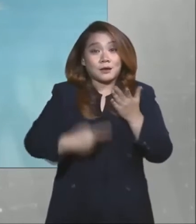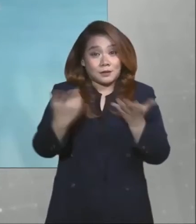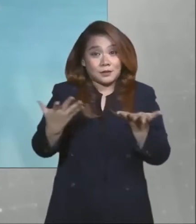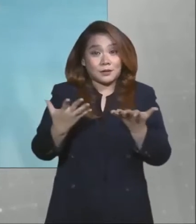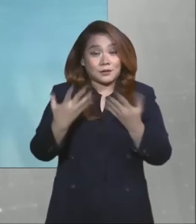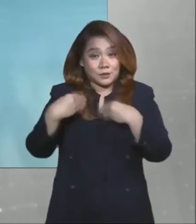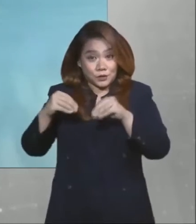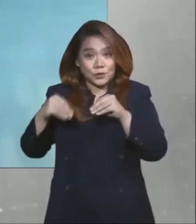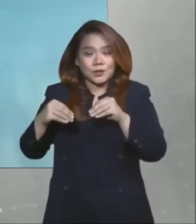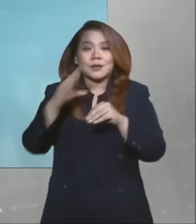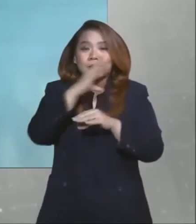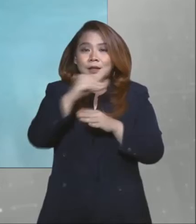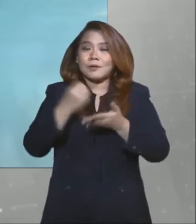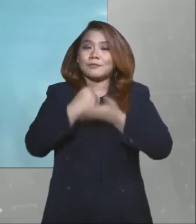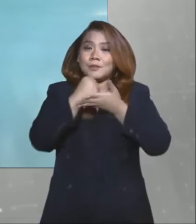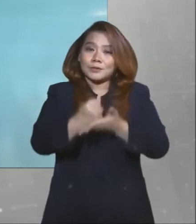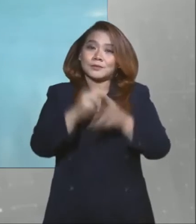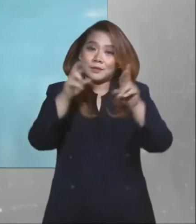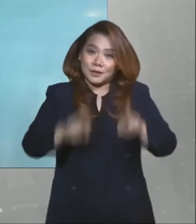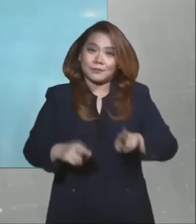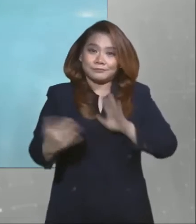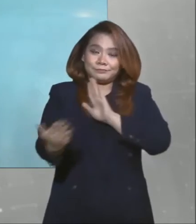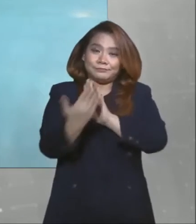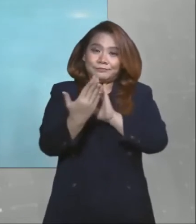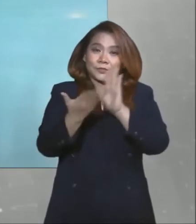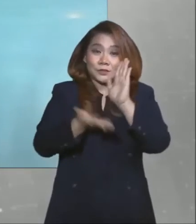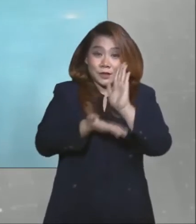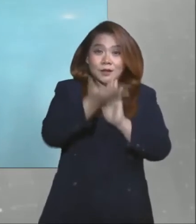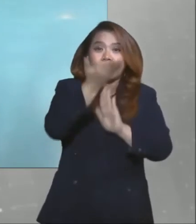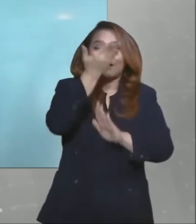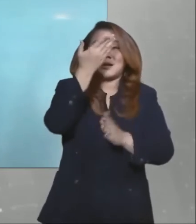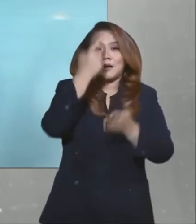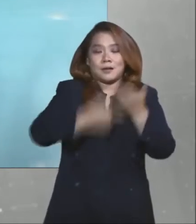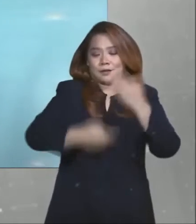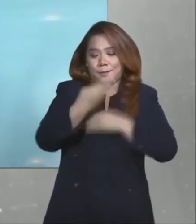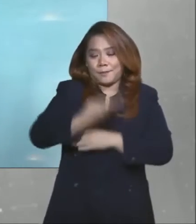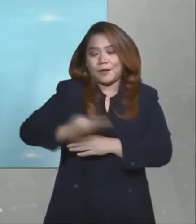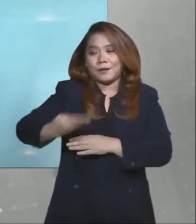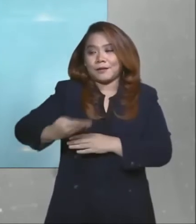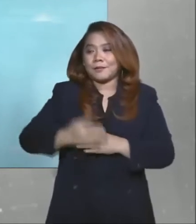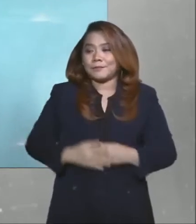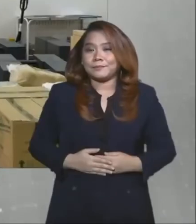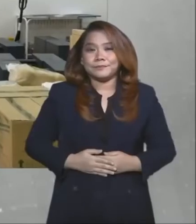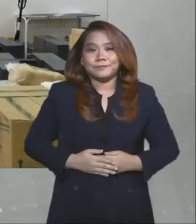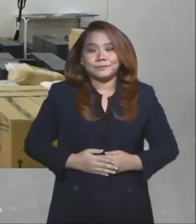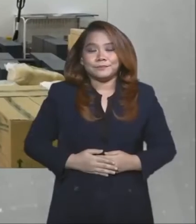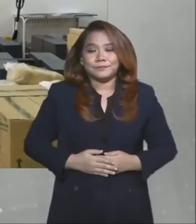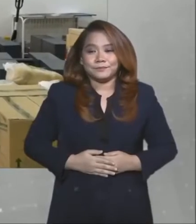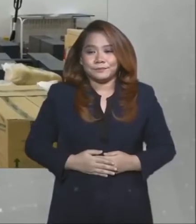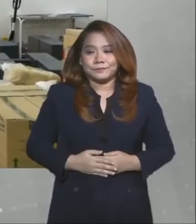pasaran selain membantu rakyat menepati isu kenaikan harga barang dan